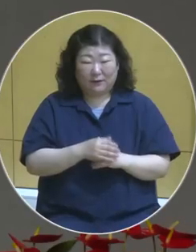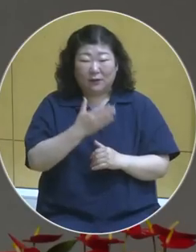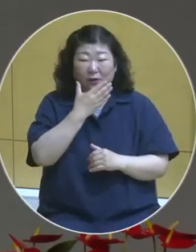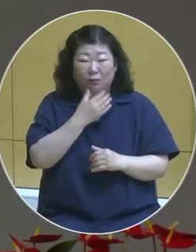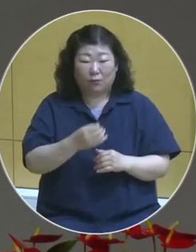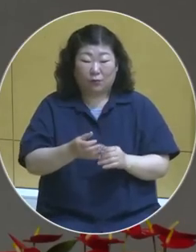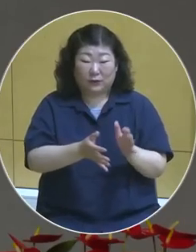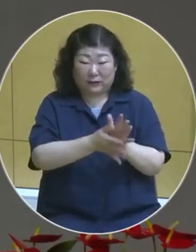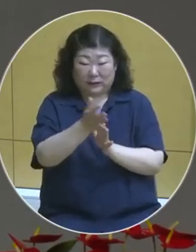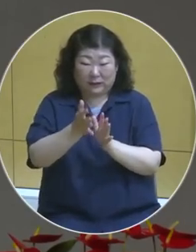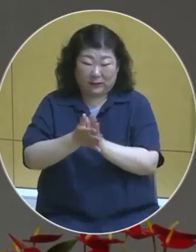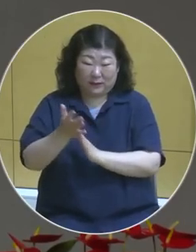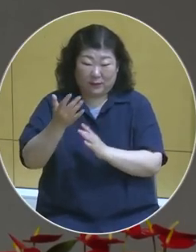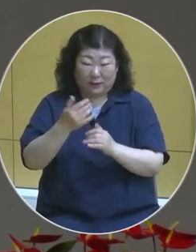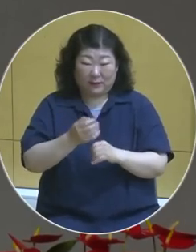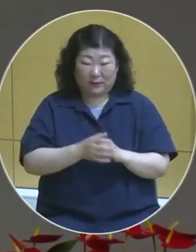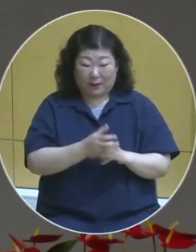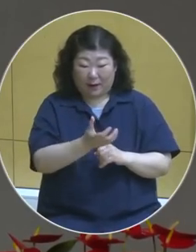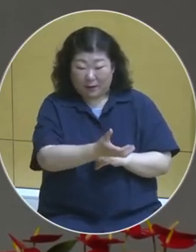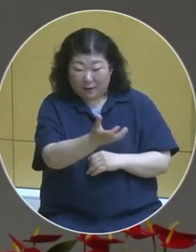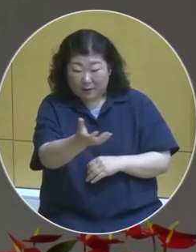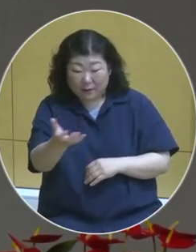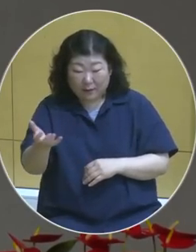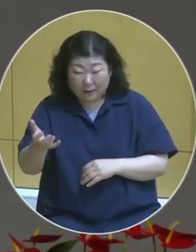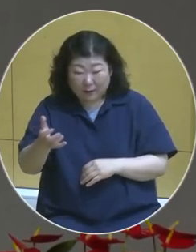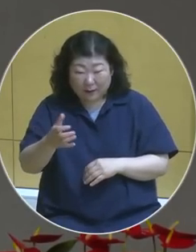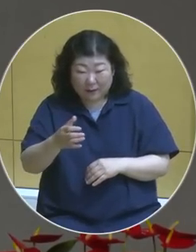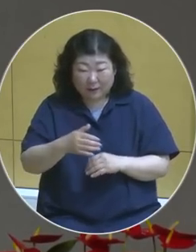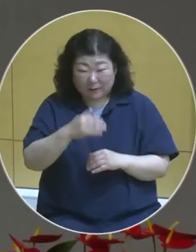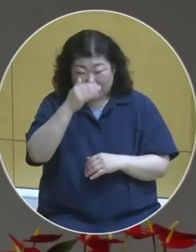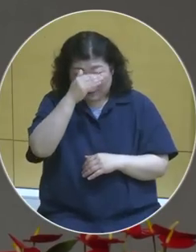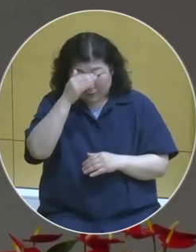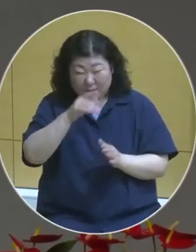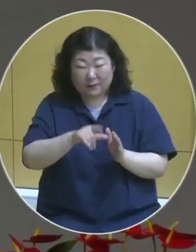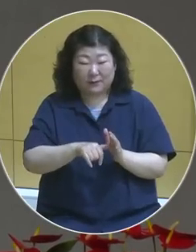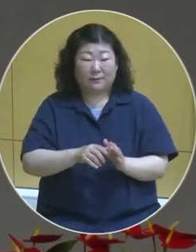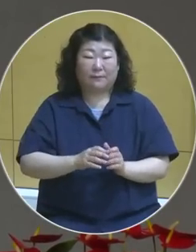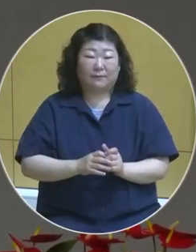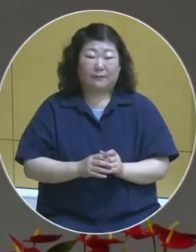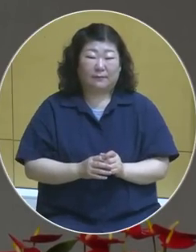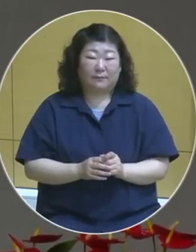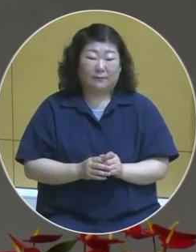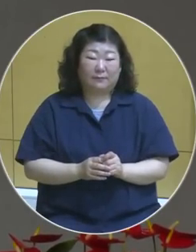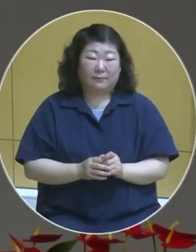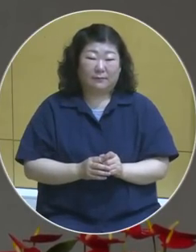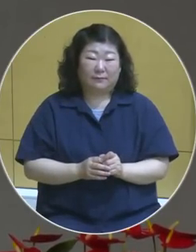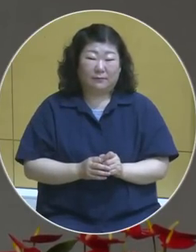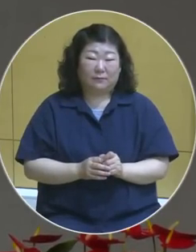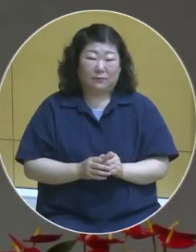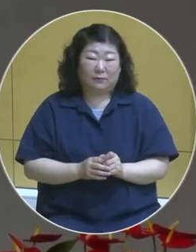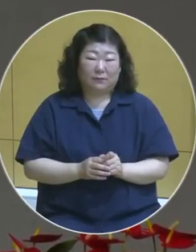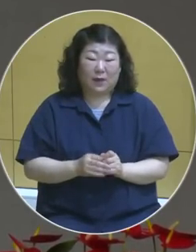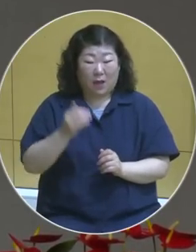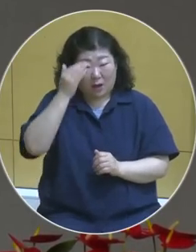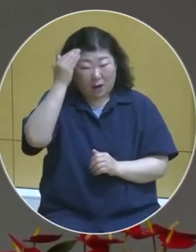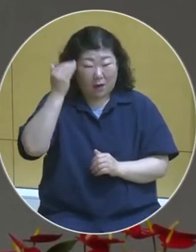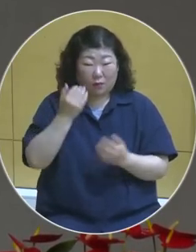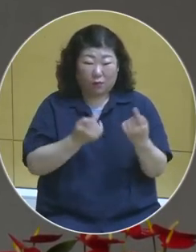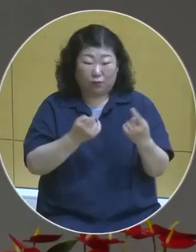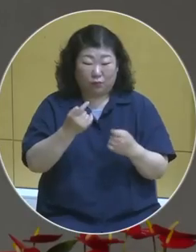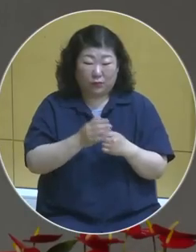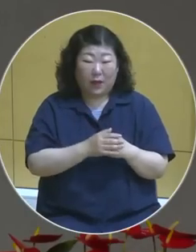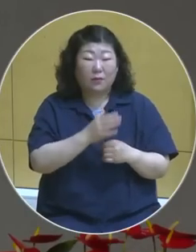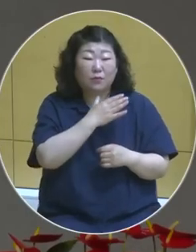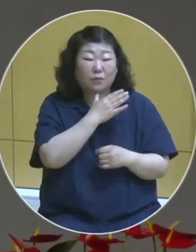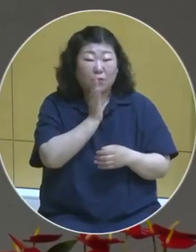시설들을 같이 이렇게 돌아보는 시간을 갖습니다. 우리보다는 노령화나 또 이 복지시설이 잘